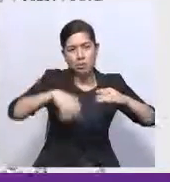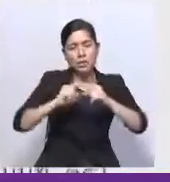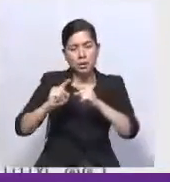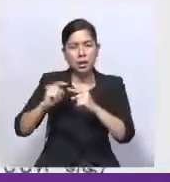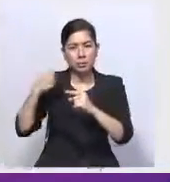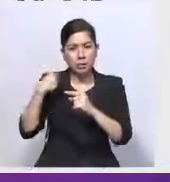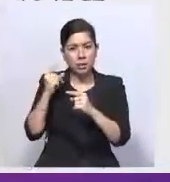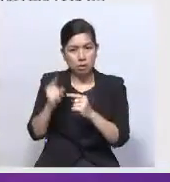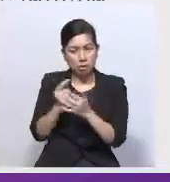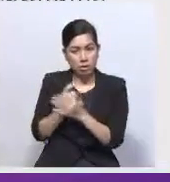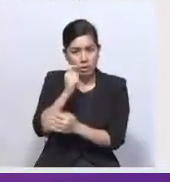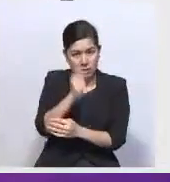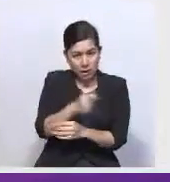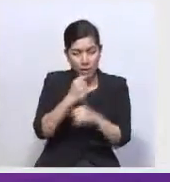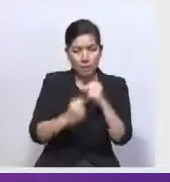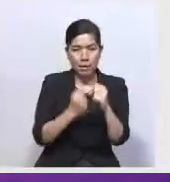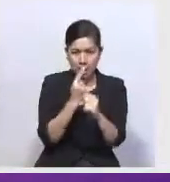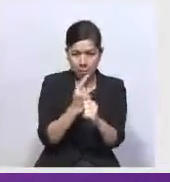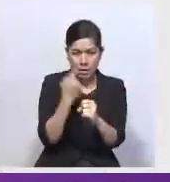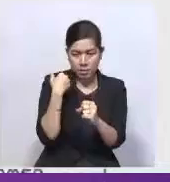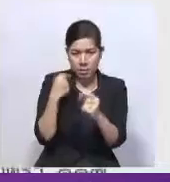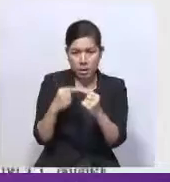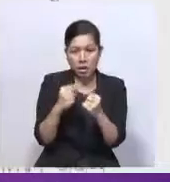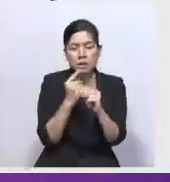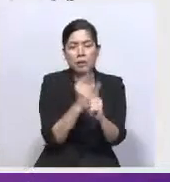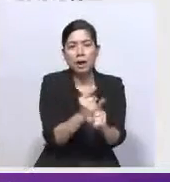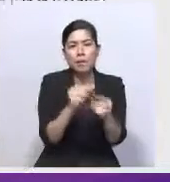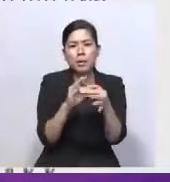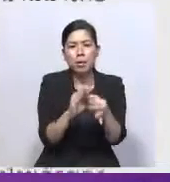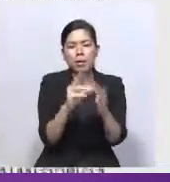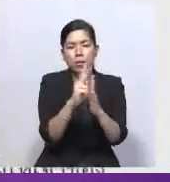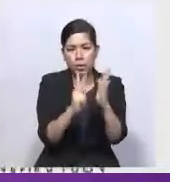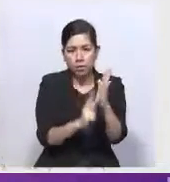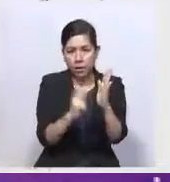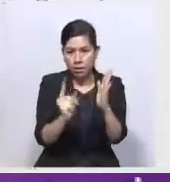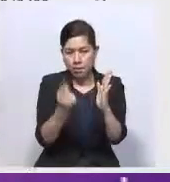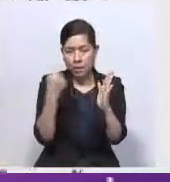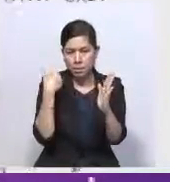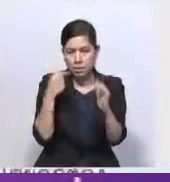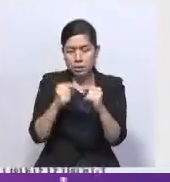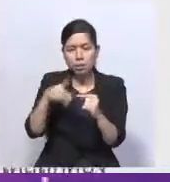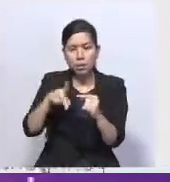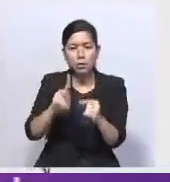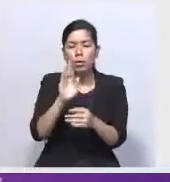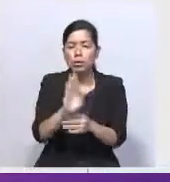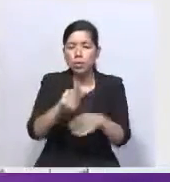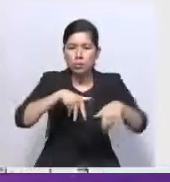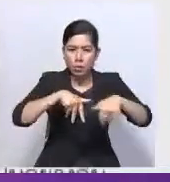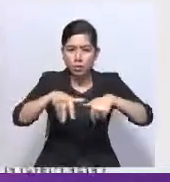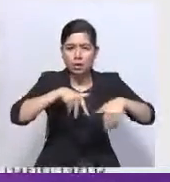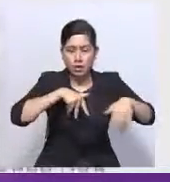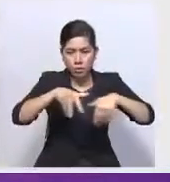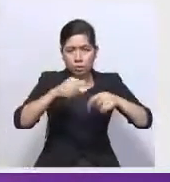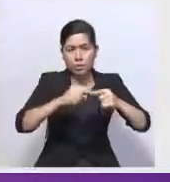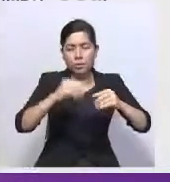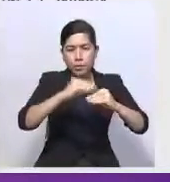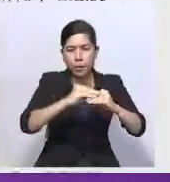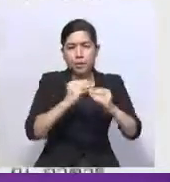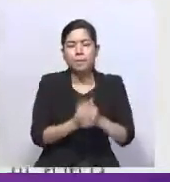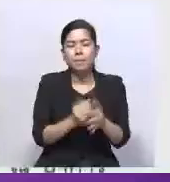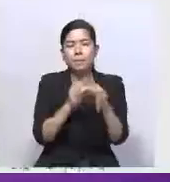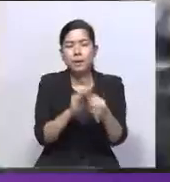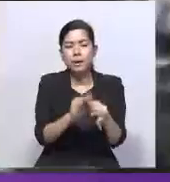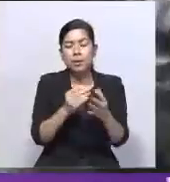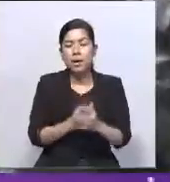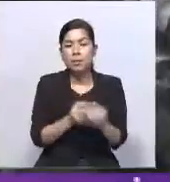ำน้ำต้องจ่ายเป็นรายปีให้สอดคล้องกับกฎหมายฉบับใหม่ที่จะเป็นประโยชน์ต่อประชาชนมากขึ้นโดยเฉพาะ